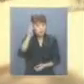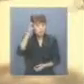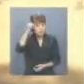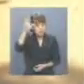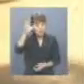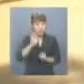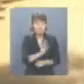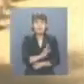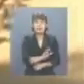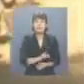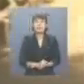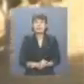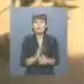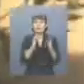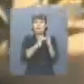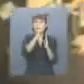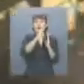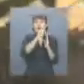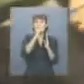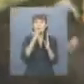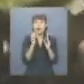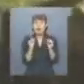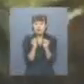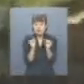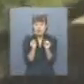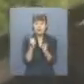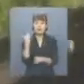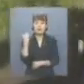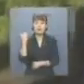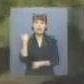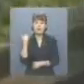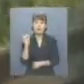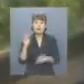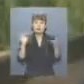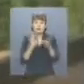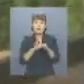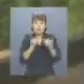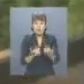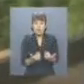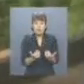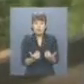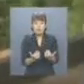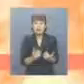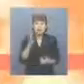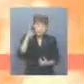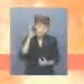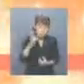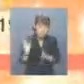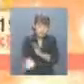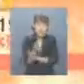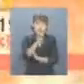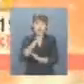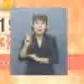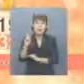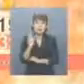บริเวณประเทศไทยตอนบนนั้นก็ยังคงมีอากาศที่หนาวเย็นอย่างต่อเนื่องโดยสภาพอากาศระหว่างวันนี้ถึง 6 นาฬิกาวันพรุ่งนี้เป็นดังนี้ค่ะ